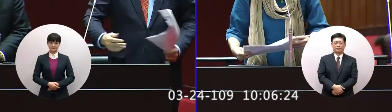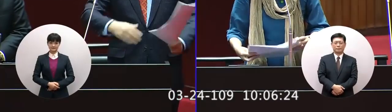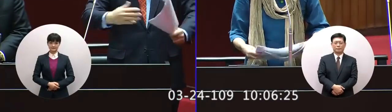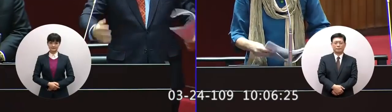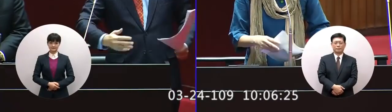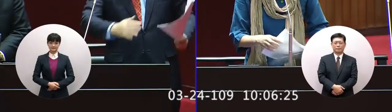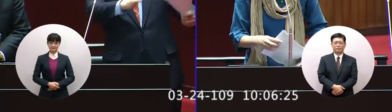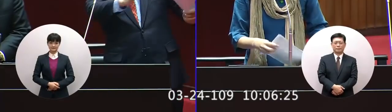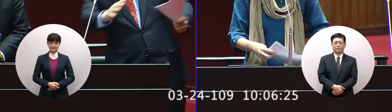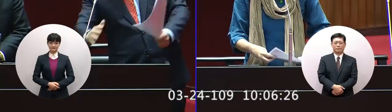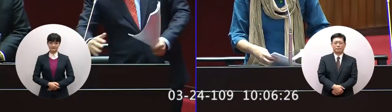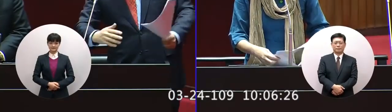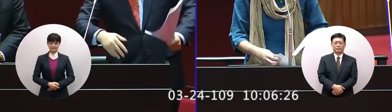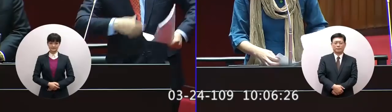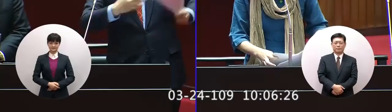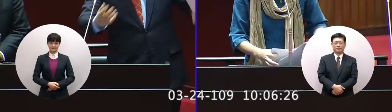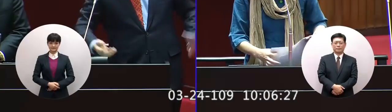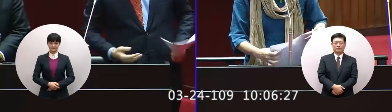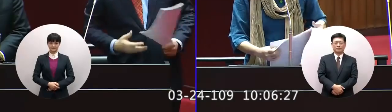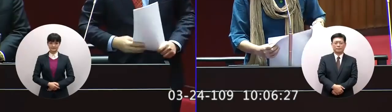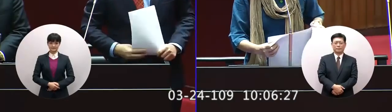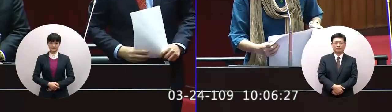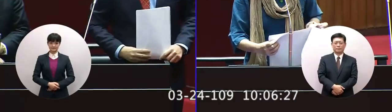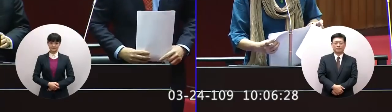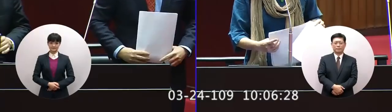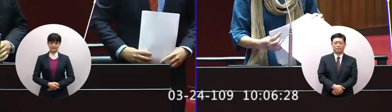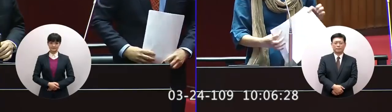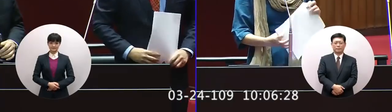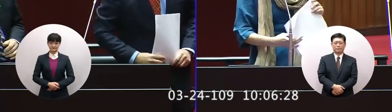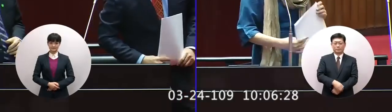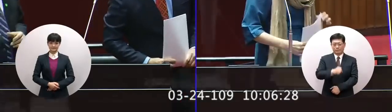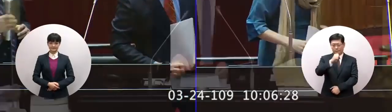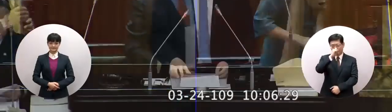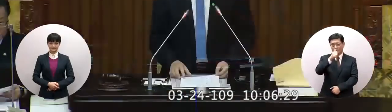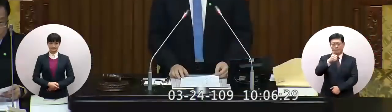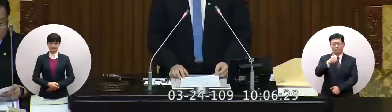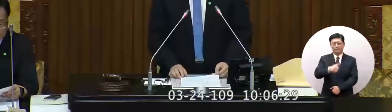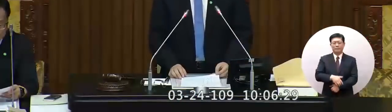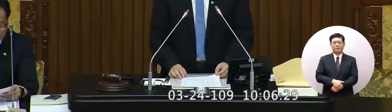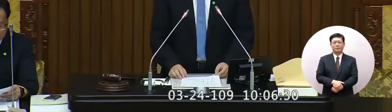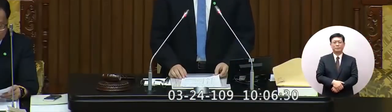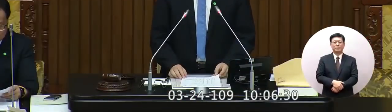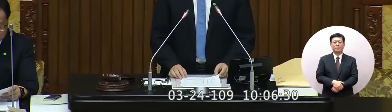好，谢谢。